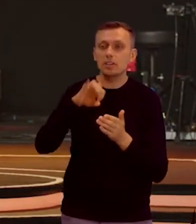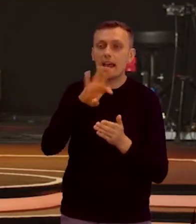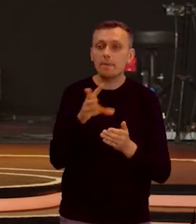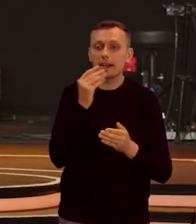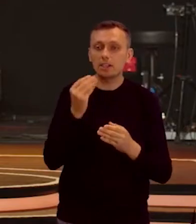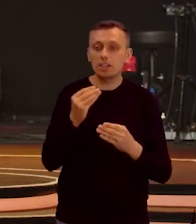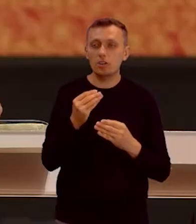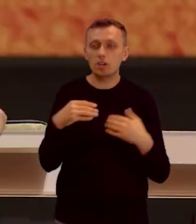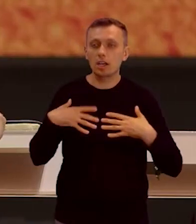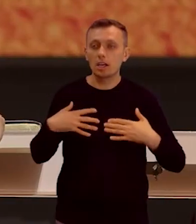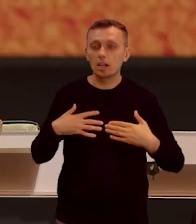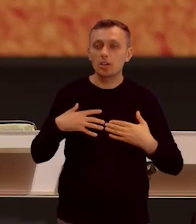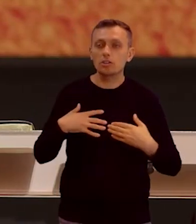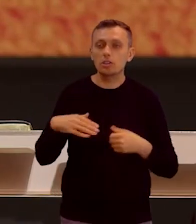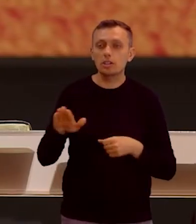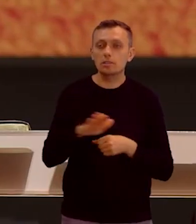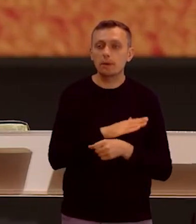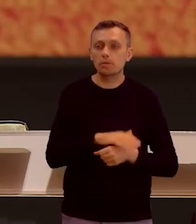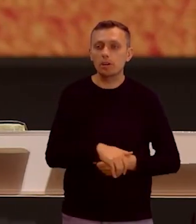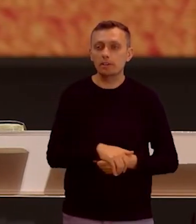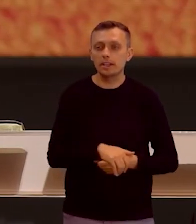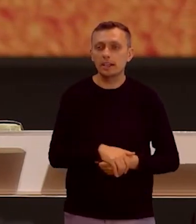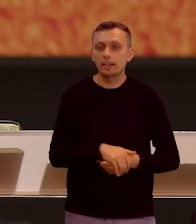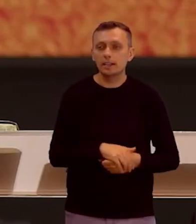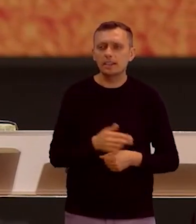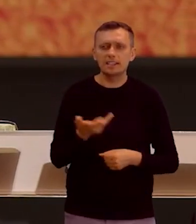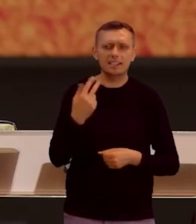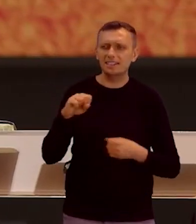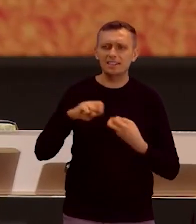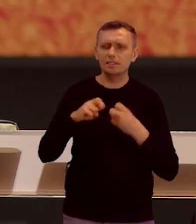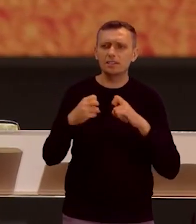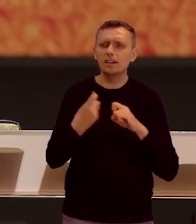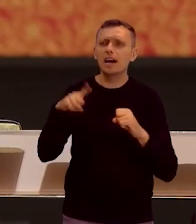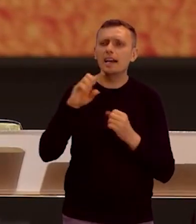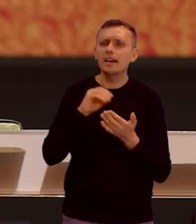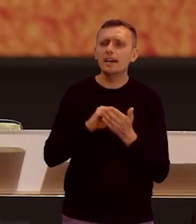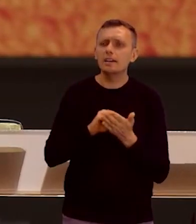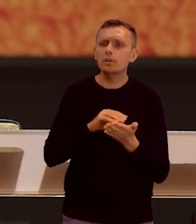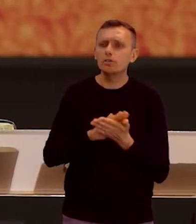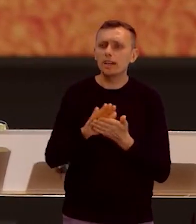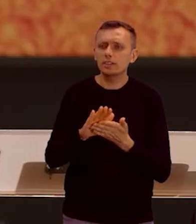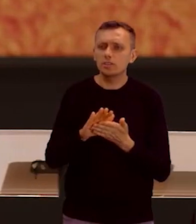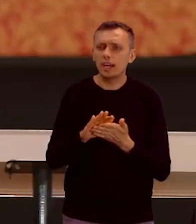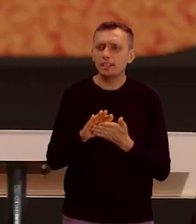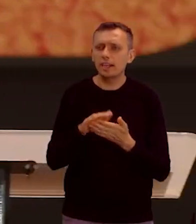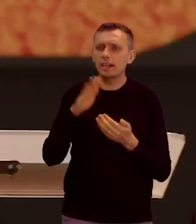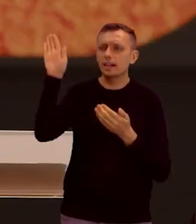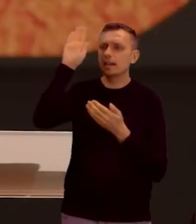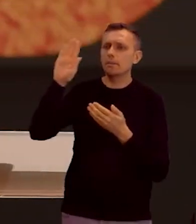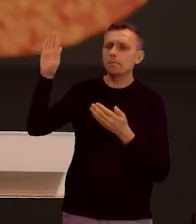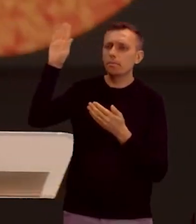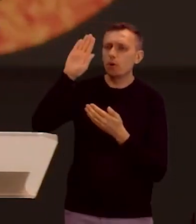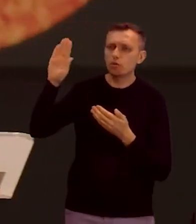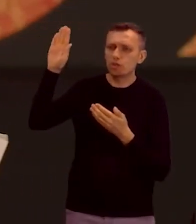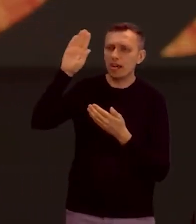polegające nie na unikaniu kłopotów i trosk, ale na doświadczeniu tego, co Bóg ma dla nich